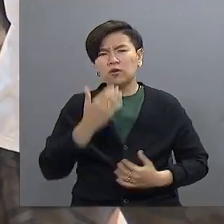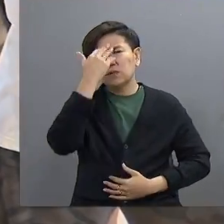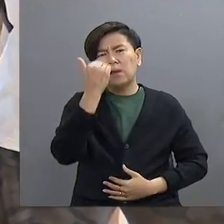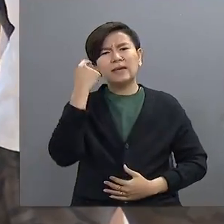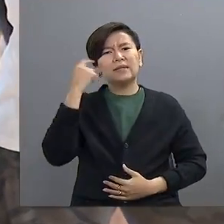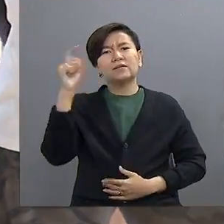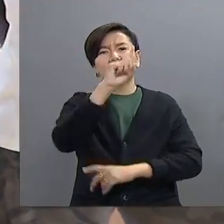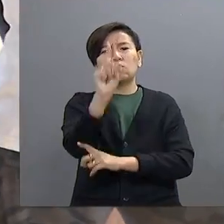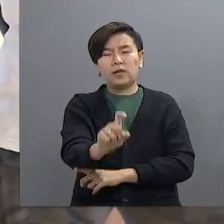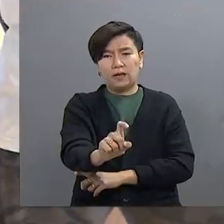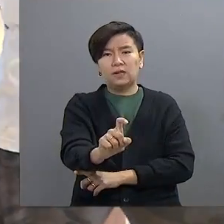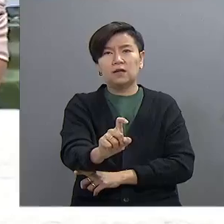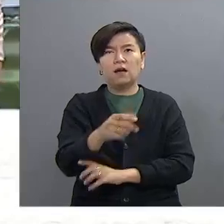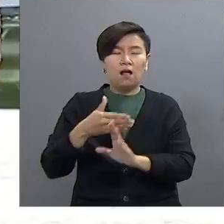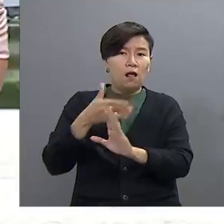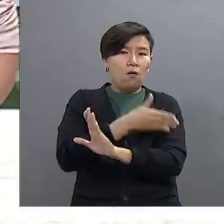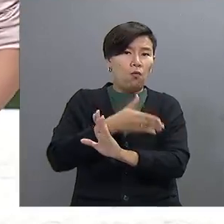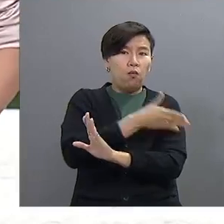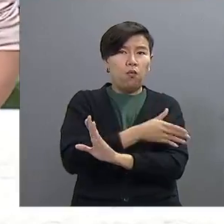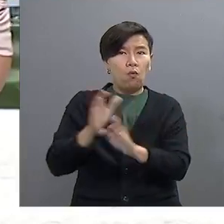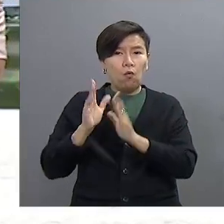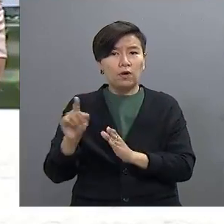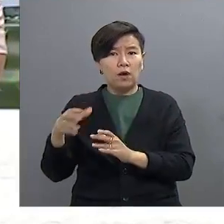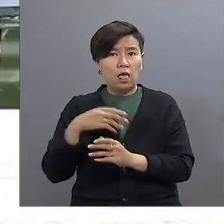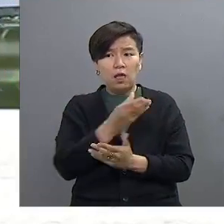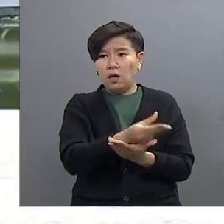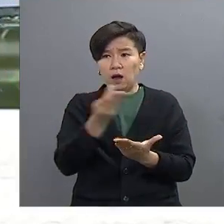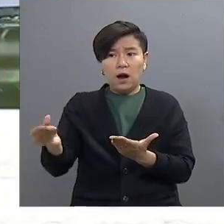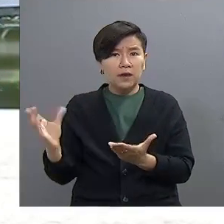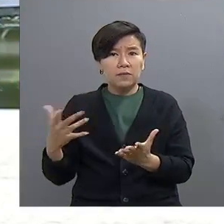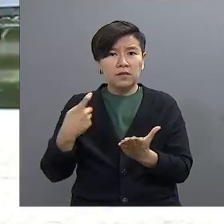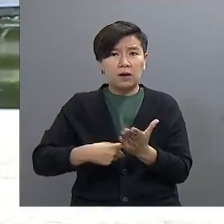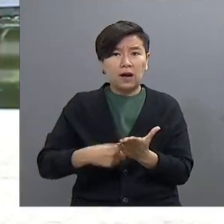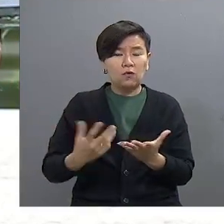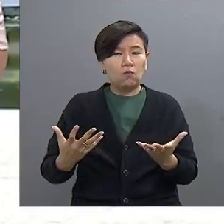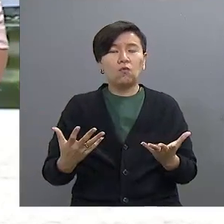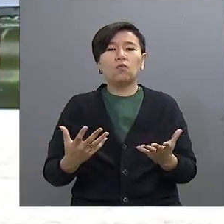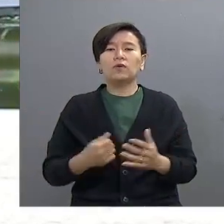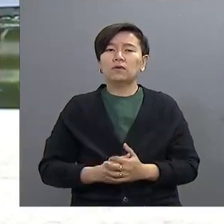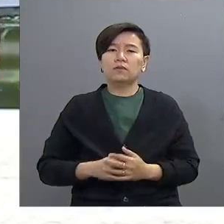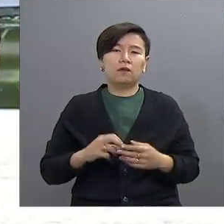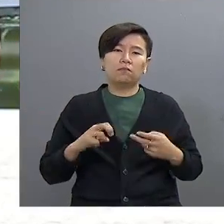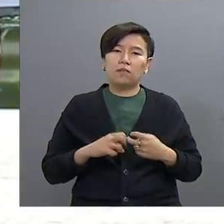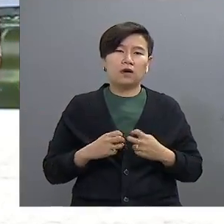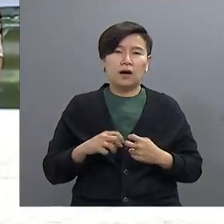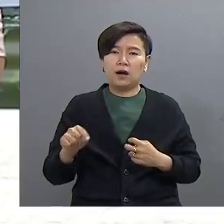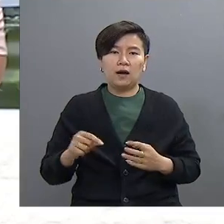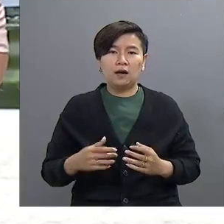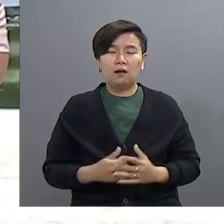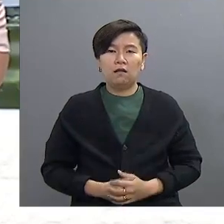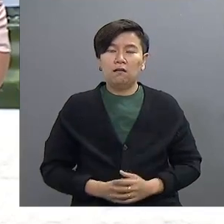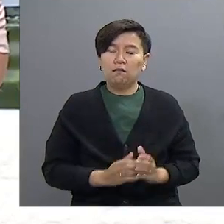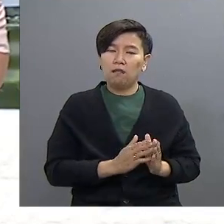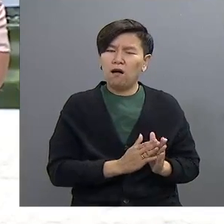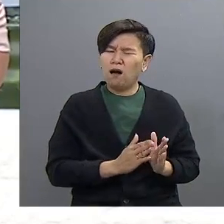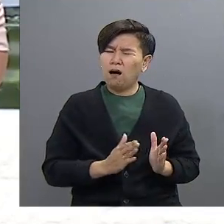าตั้งแต่แรกๆอันนี้ก็เป็นคำถามของทางผู้เอาประกันภัยนะคะโอ้เรื่องนี้ไม่จบง่ายๆจริงๆนะ